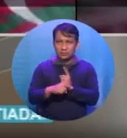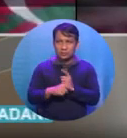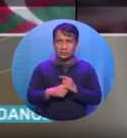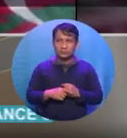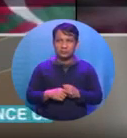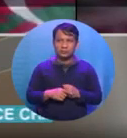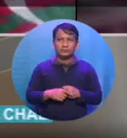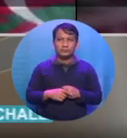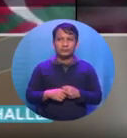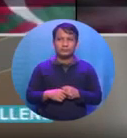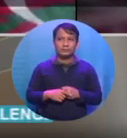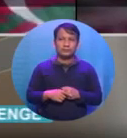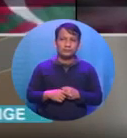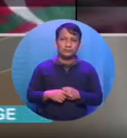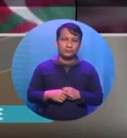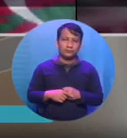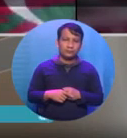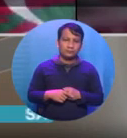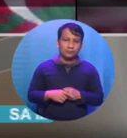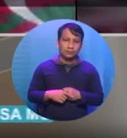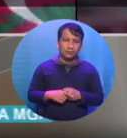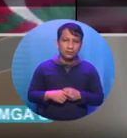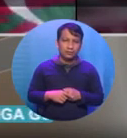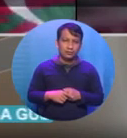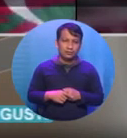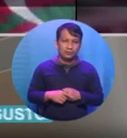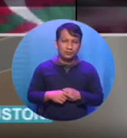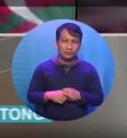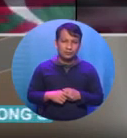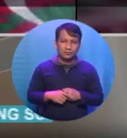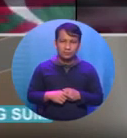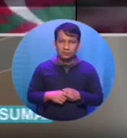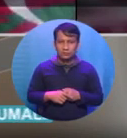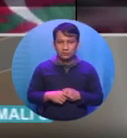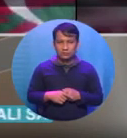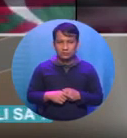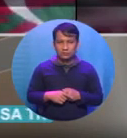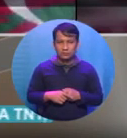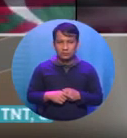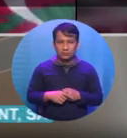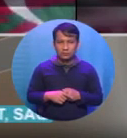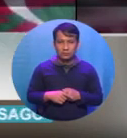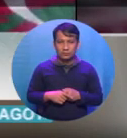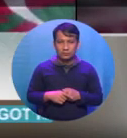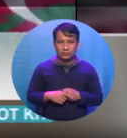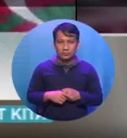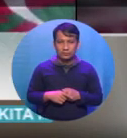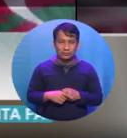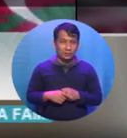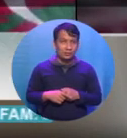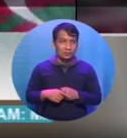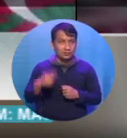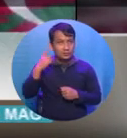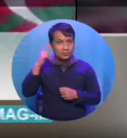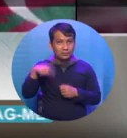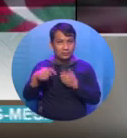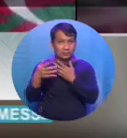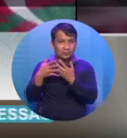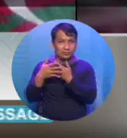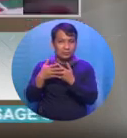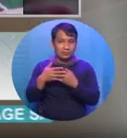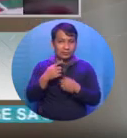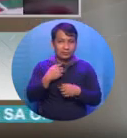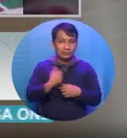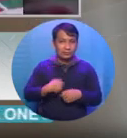po, sir, ano, sinabi ka po, friend, eh yun po, sa bandang uli po, ba't nga may boyfriend